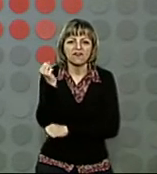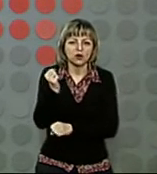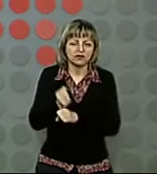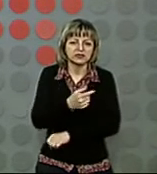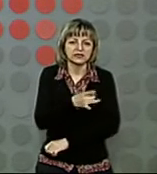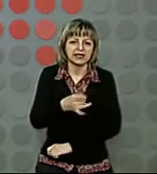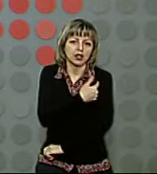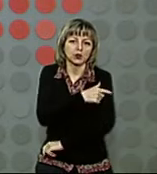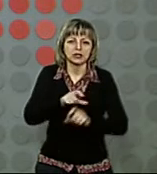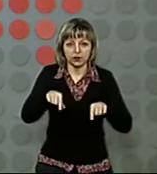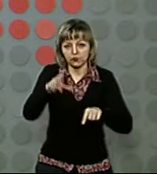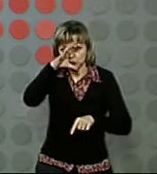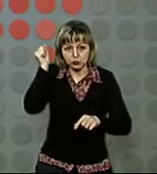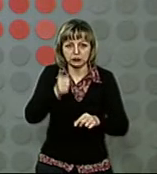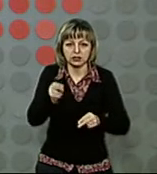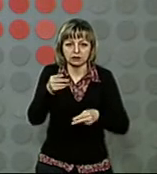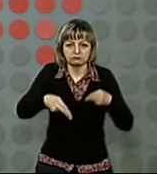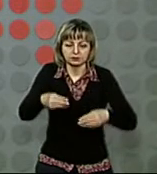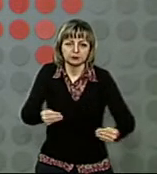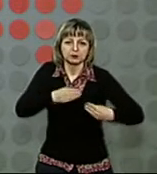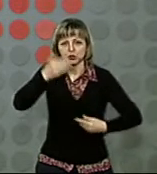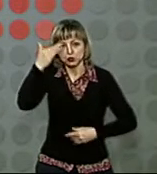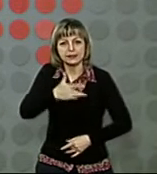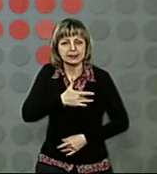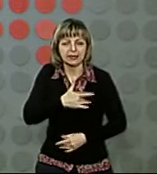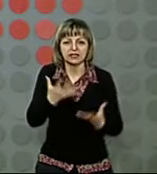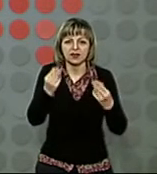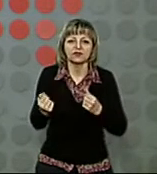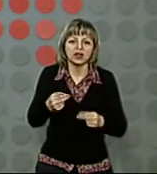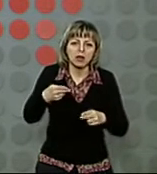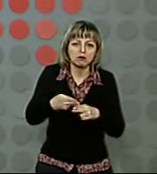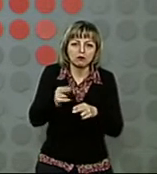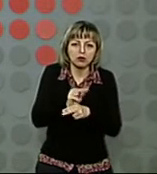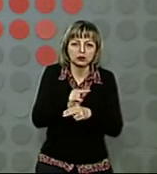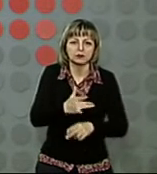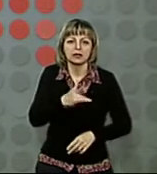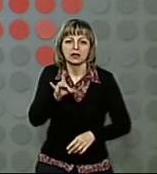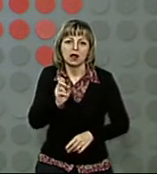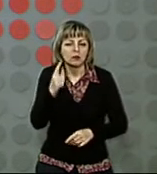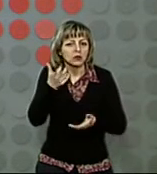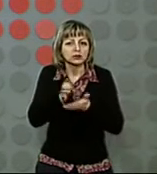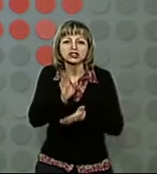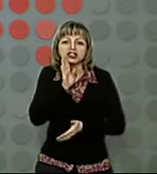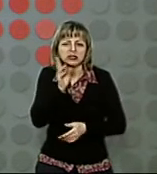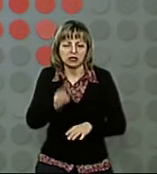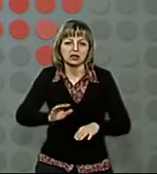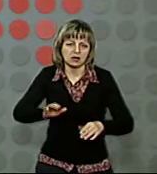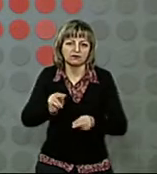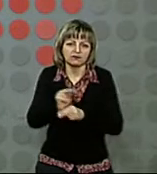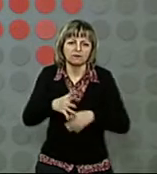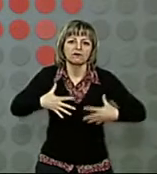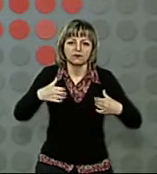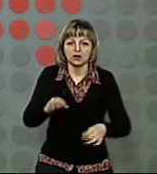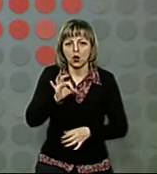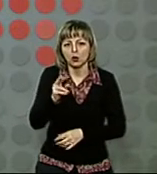Ковальській райлікарні цієї ночі пересадили донорське серце. І в день боротьби з раком познайомимо з волинянкою, яка поборола онкологію.